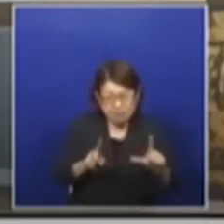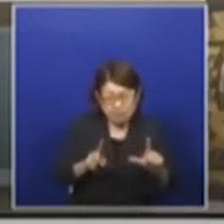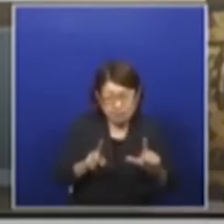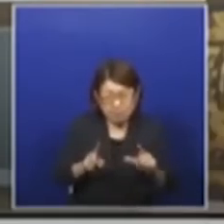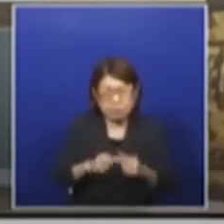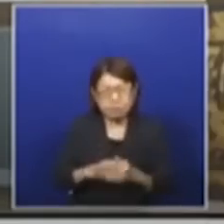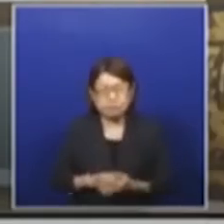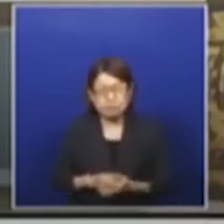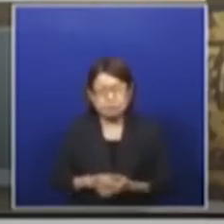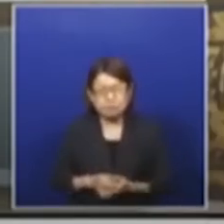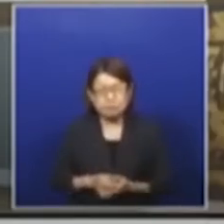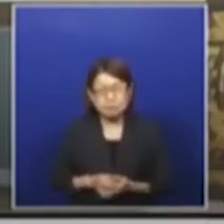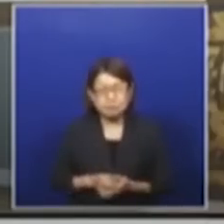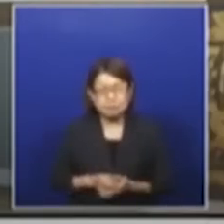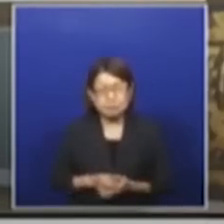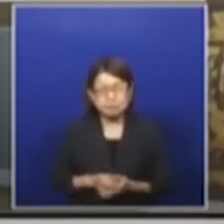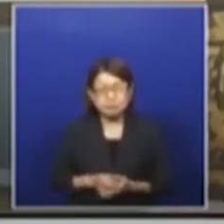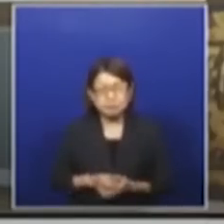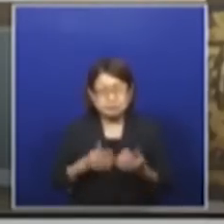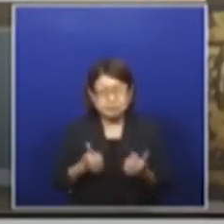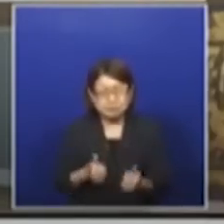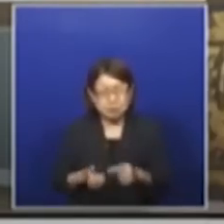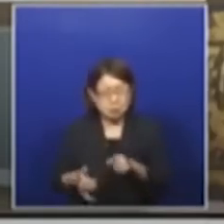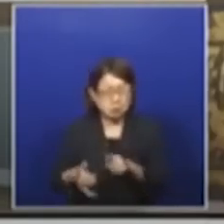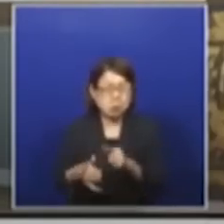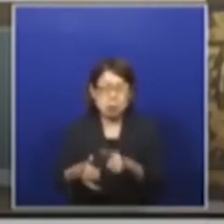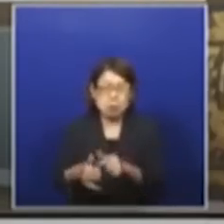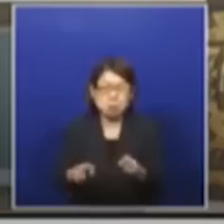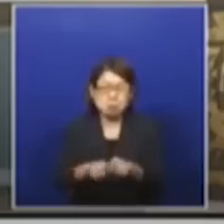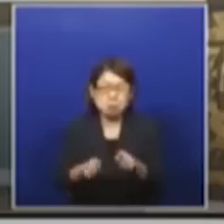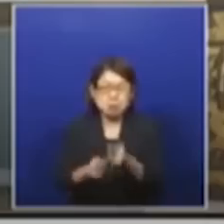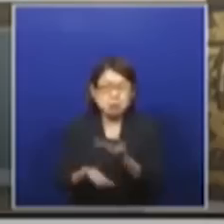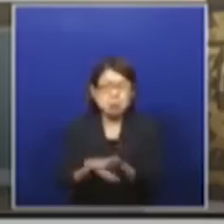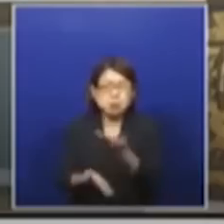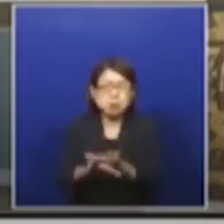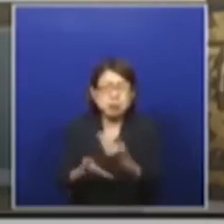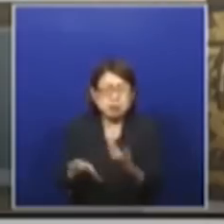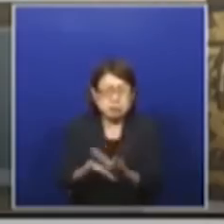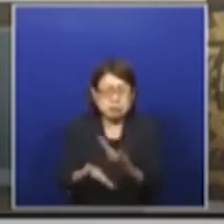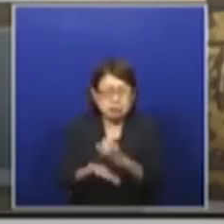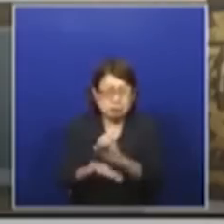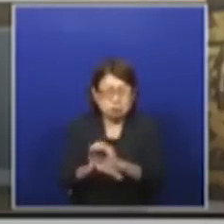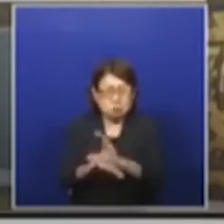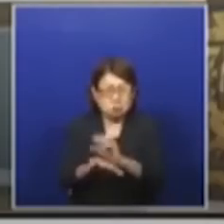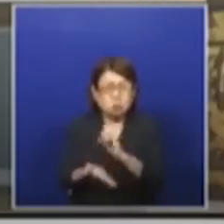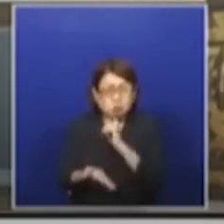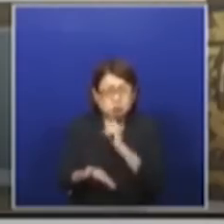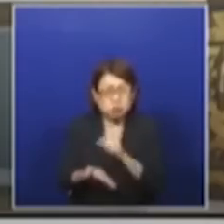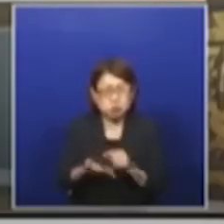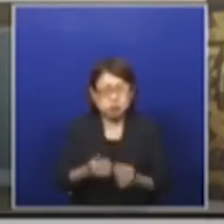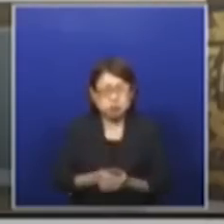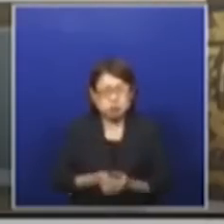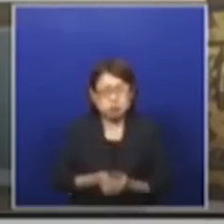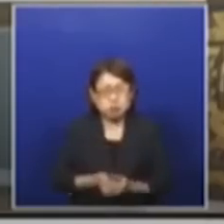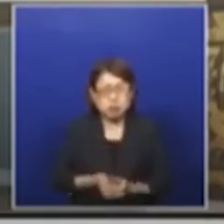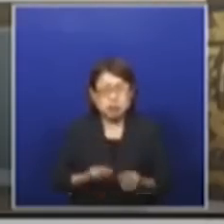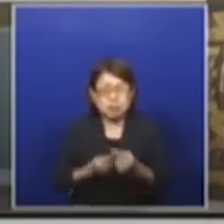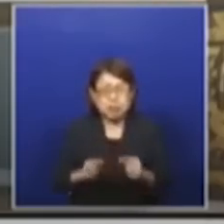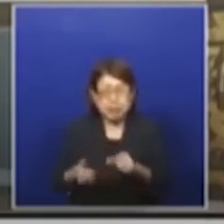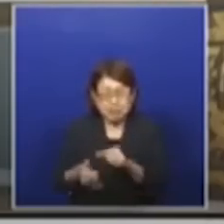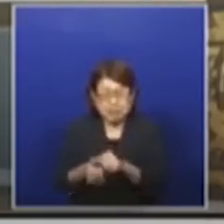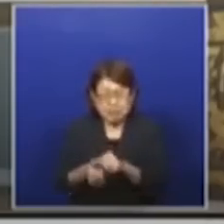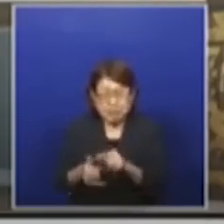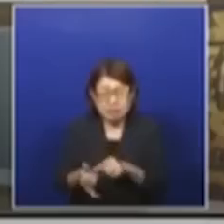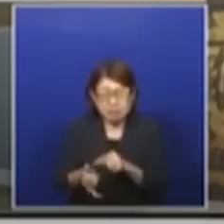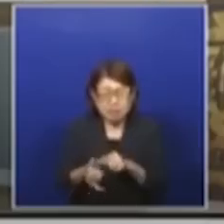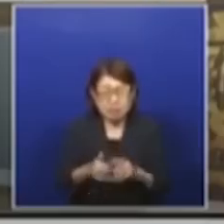ทษครับท่านประธานจึงถือได้ว่าเป็นผู้เล่นรายใหญ่รายหนึ่งในตลาดท่านประธานครับในฐานะผู้เล่นราย